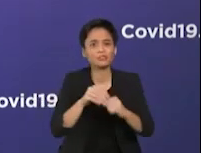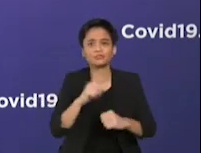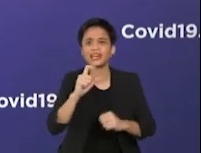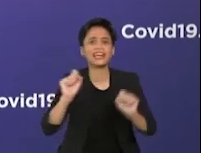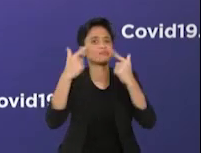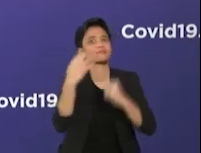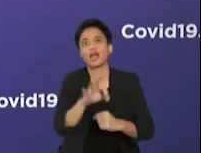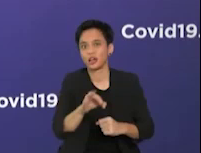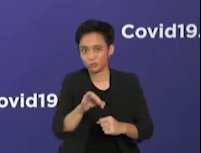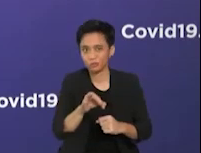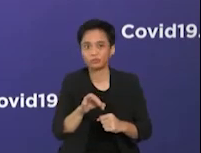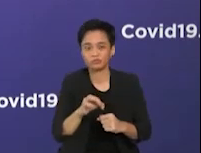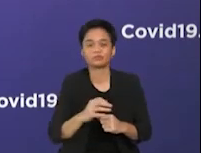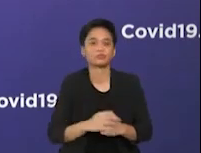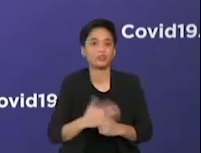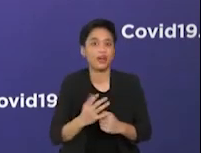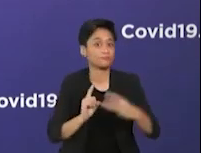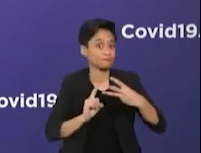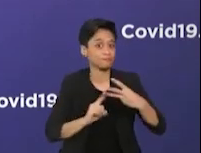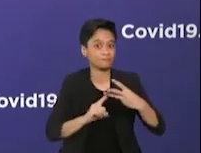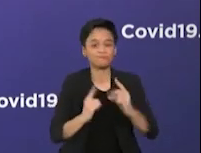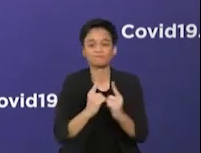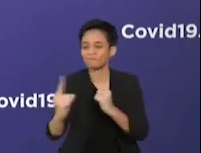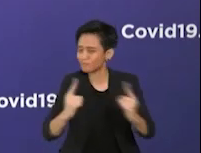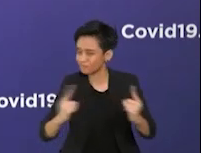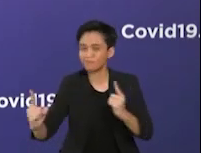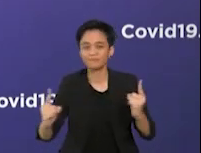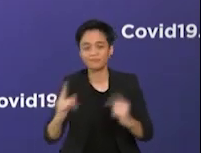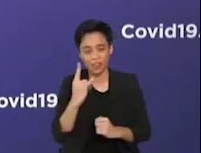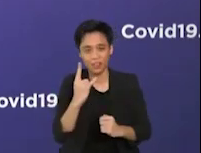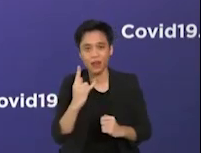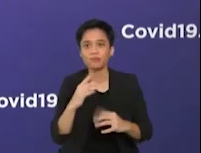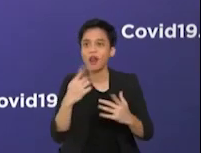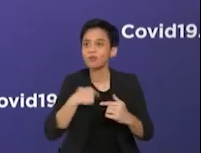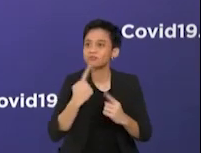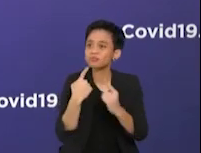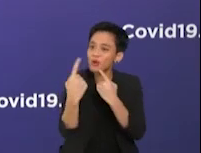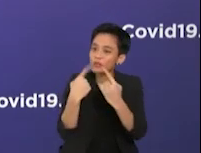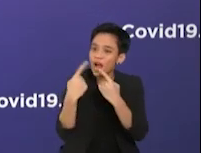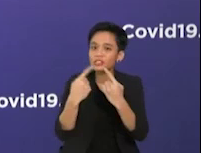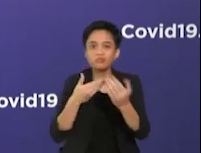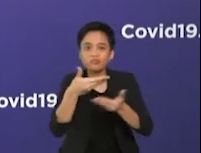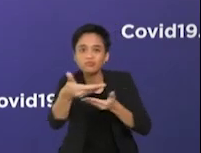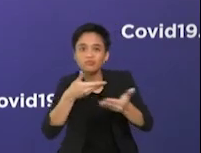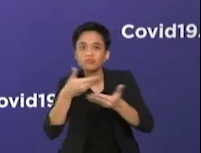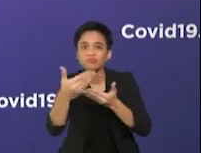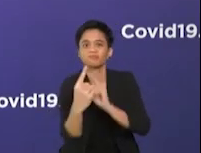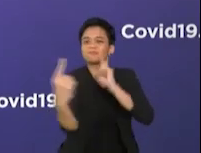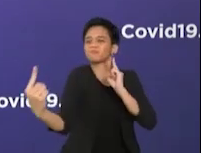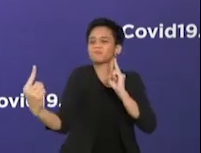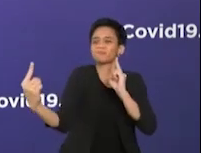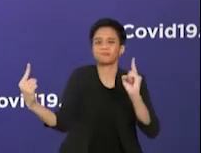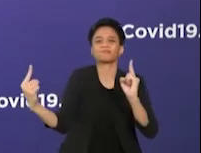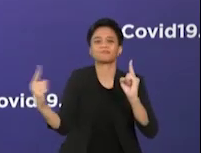kemudian tetap menjaga jarak di dalam kaitan dengan berkomunikasi secara sosial menjaga jarak